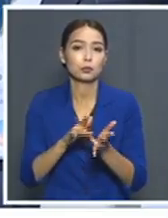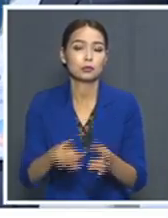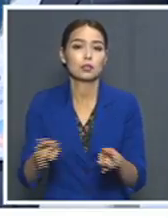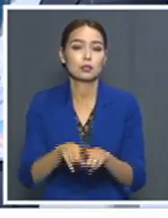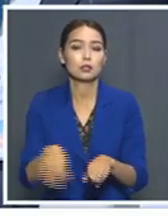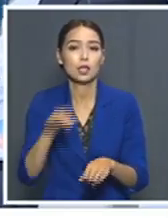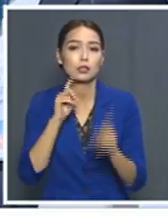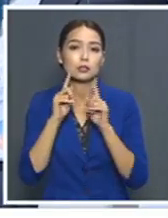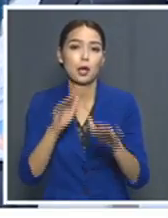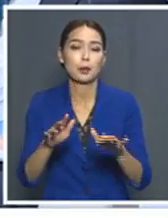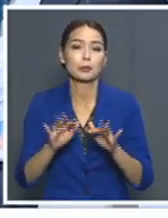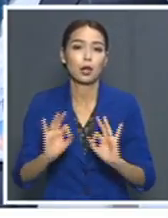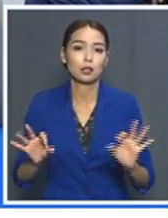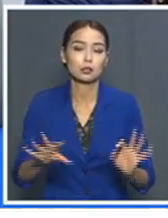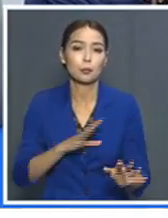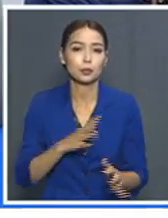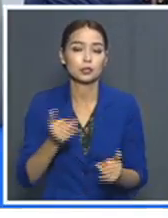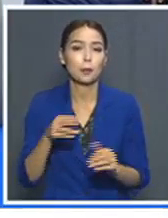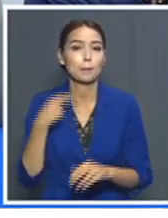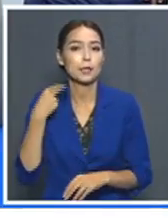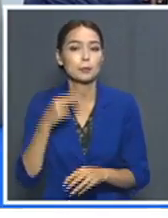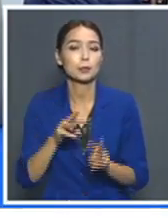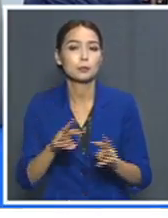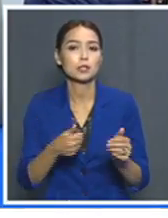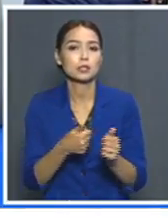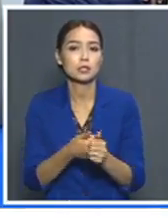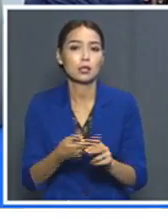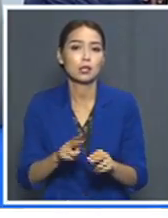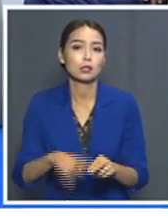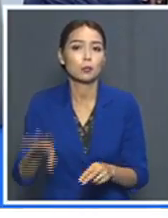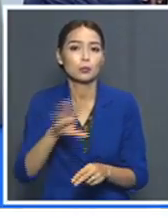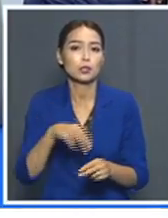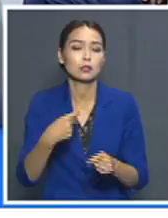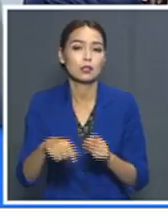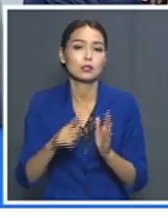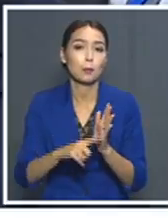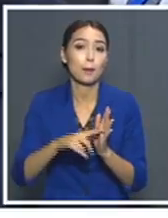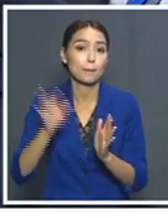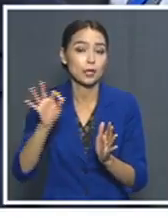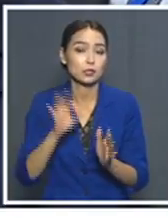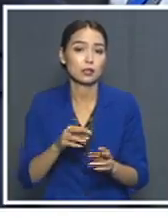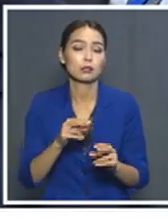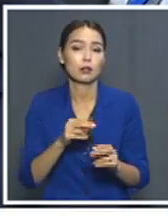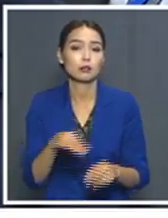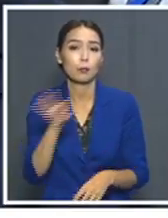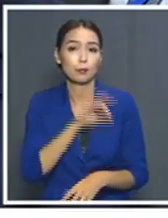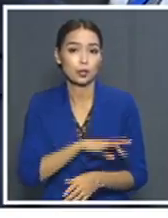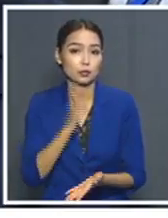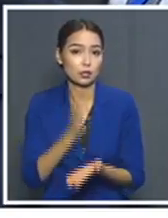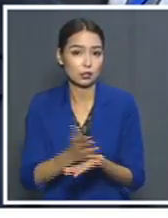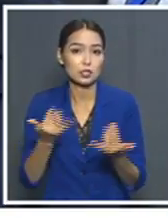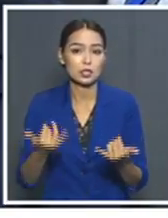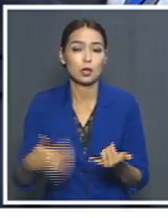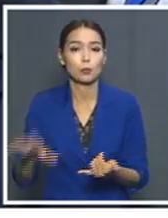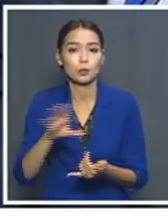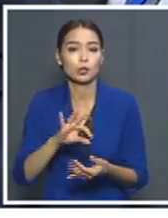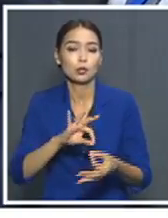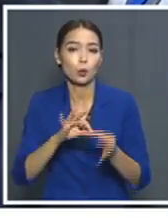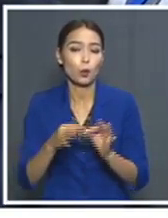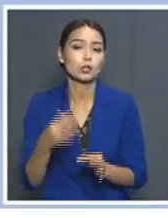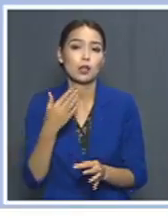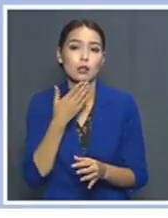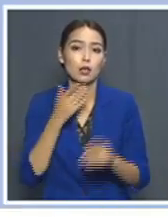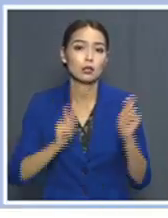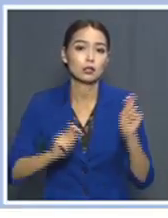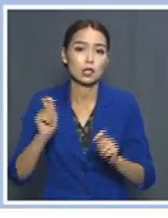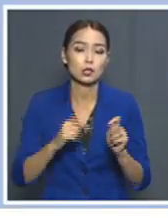айтты. Премьер-министрдің сөзінше, осы қаражаттың 70% жеке инвестициядан келеді. Осындай шаралардың арқасында шетелдік туристер